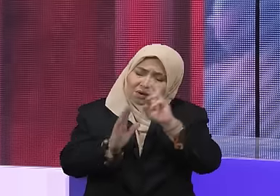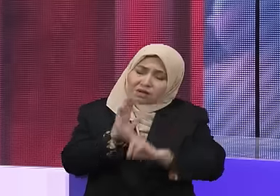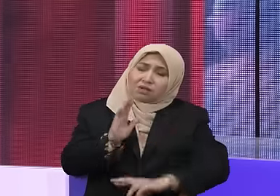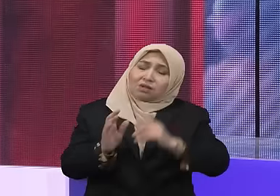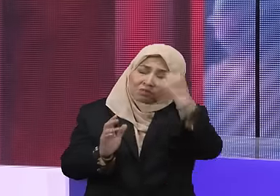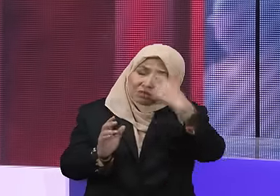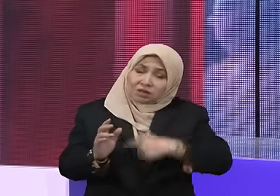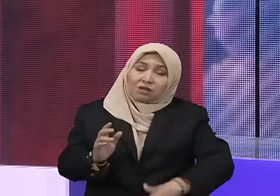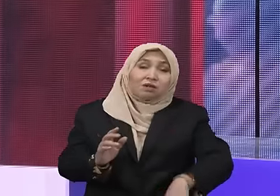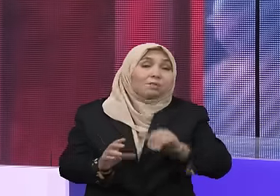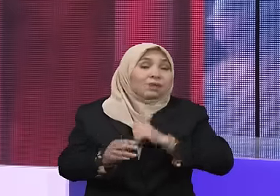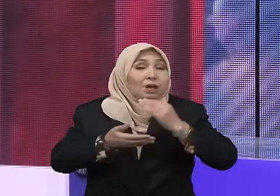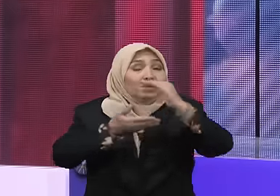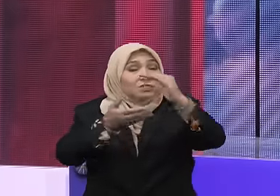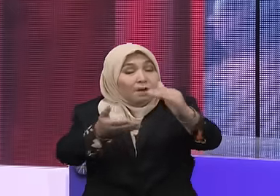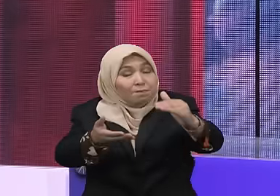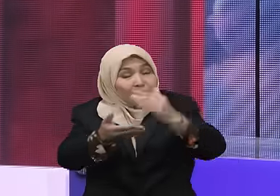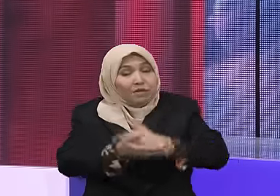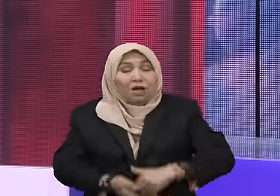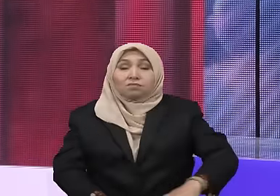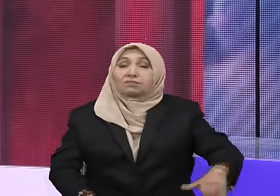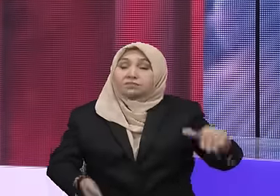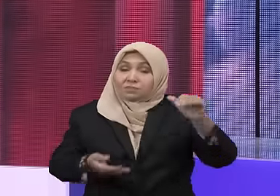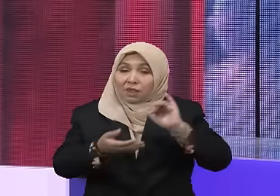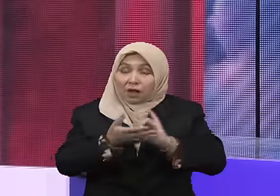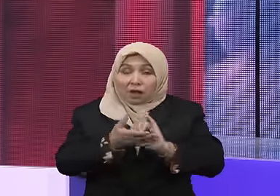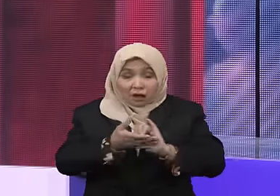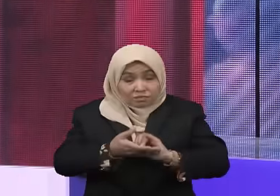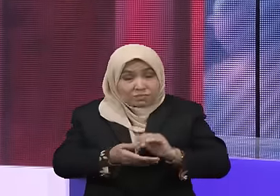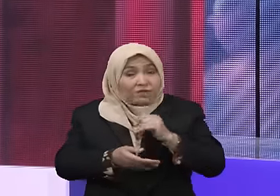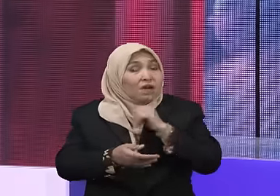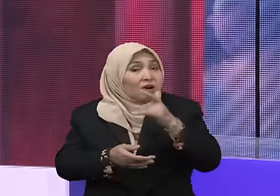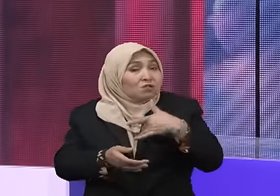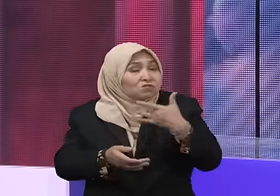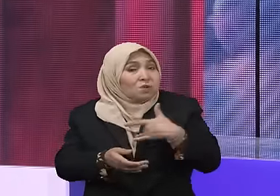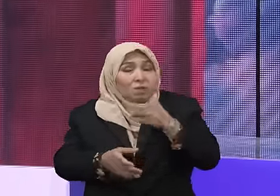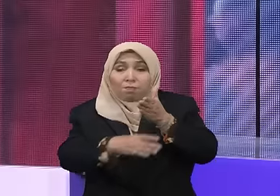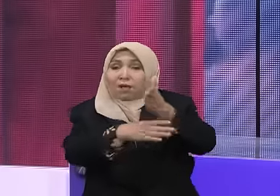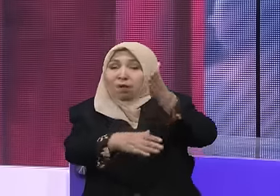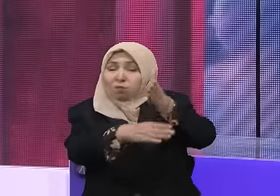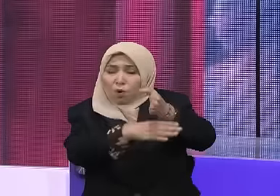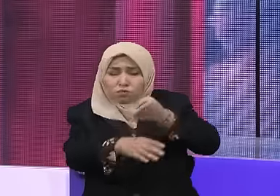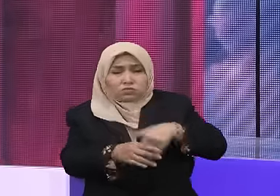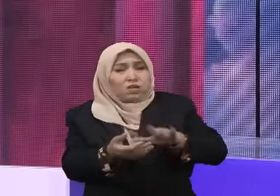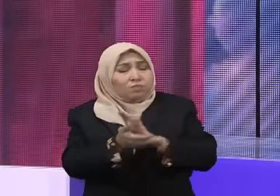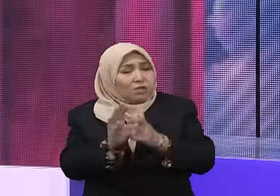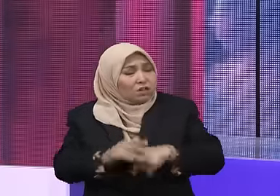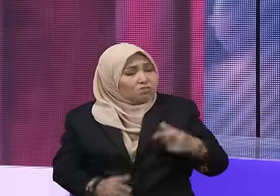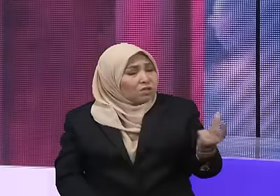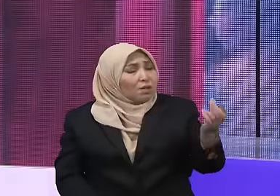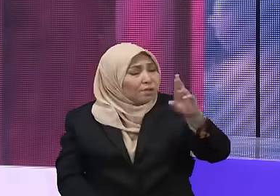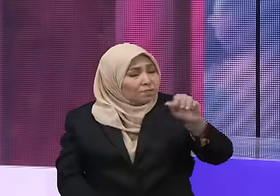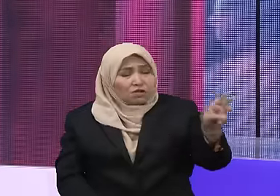dalam menyampaikan kebenaran agar orang yang mendengar tidak rasa diserang. Dan lebih daripada itu, kalau Nabi Ibrahim sudah berhujah